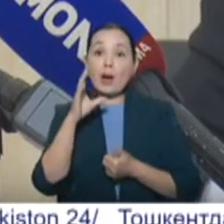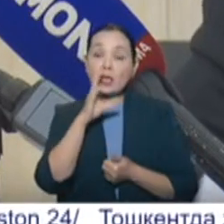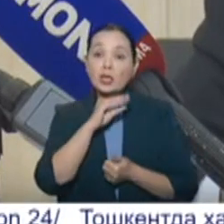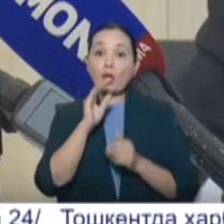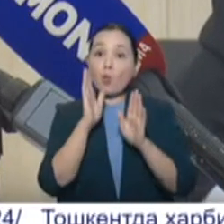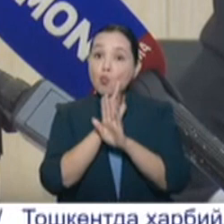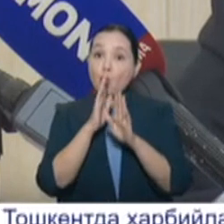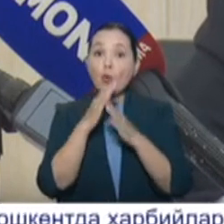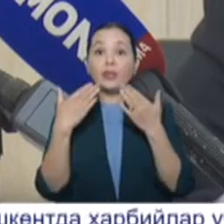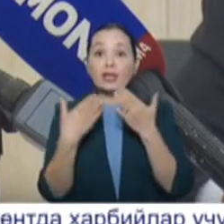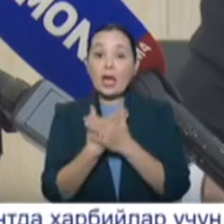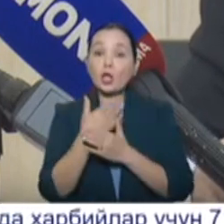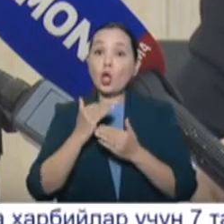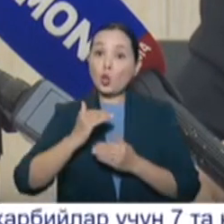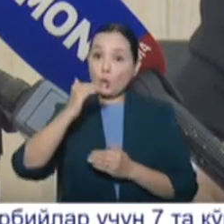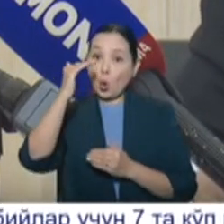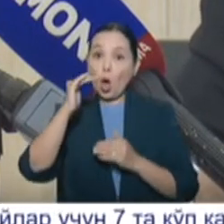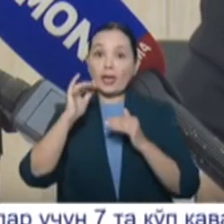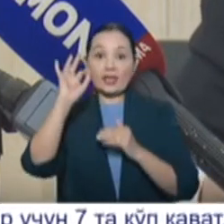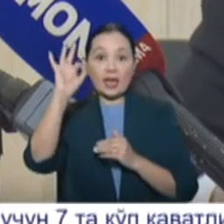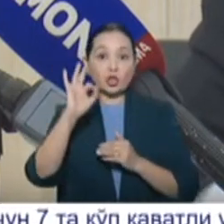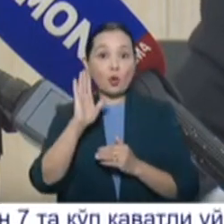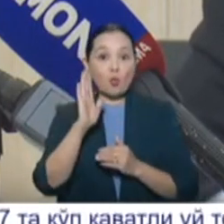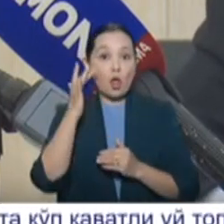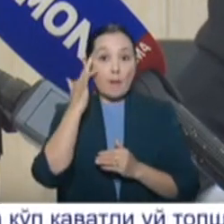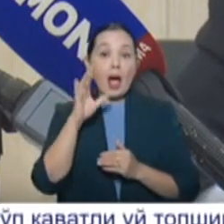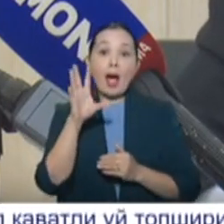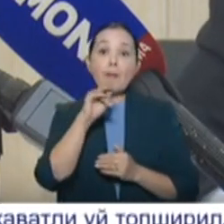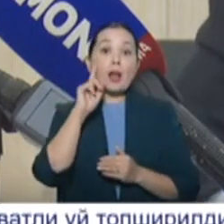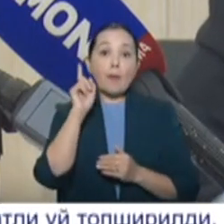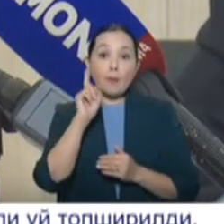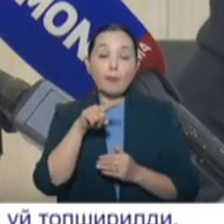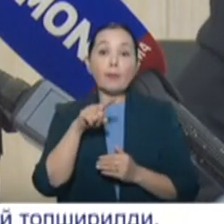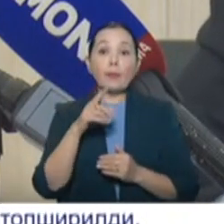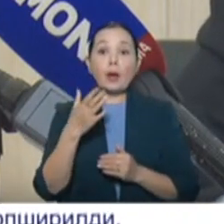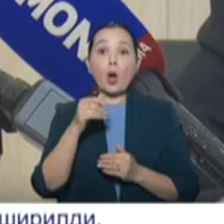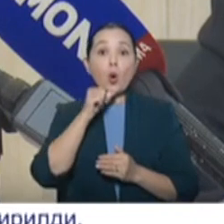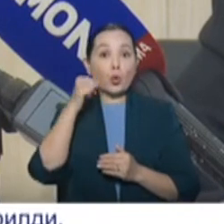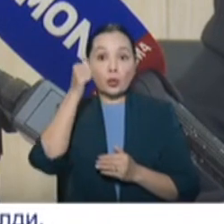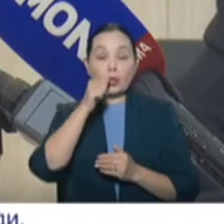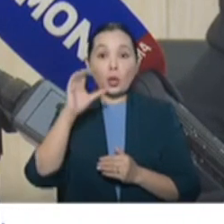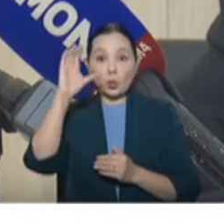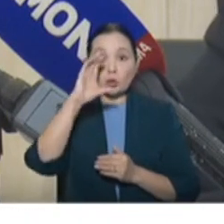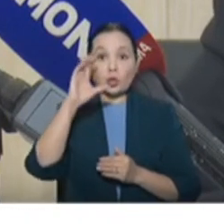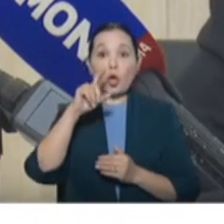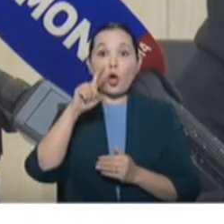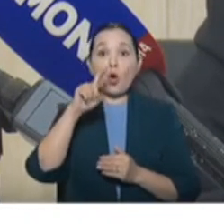muhiti yanada yuqoriroq darajada bo'lish maqsadida mana hammangizga xabaringiz bor, o'tgan yili O'zbekistonda Humo Air